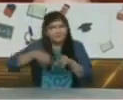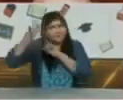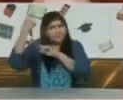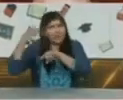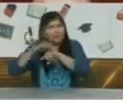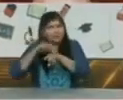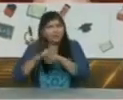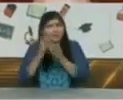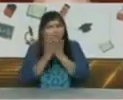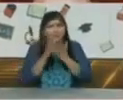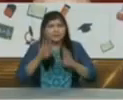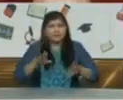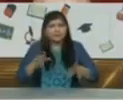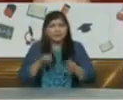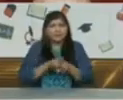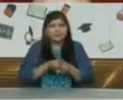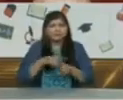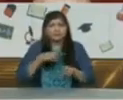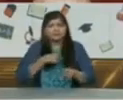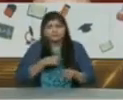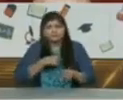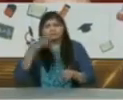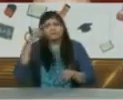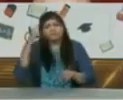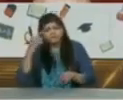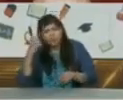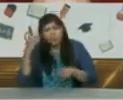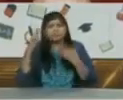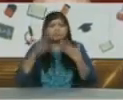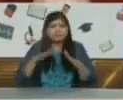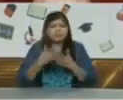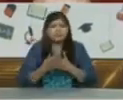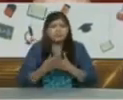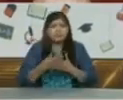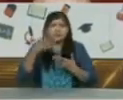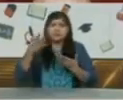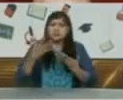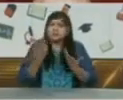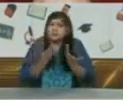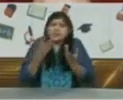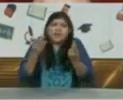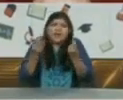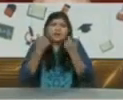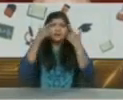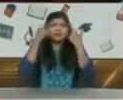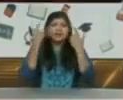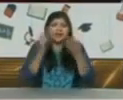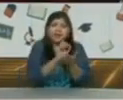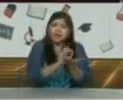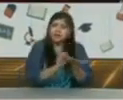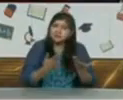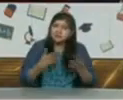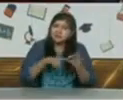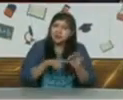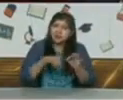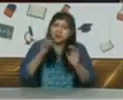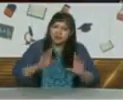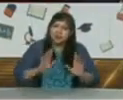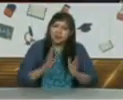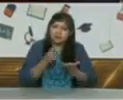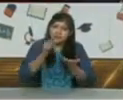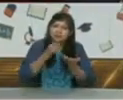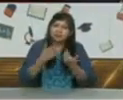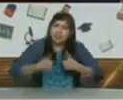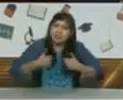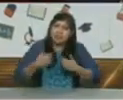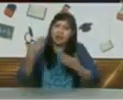ना, तो ये बात तो मन में रहती थी कि यार पता नहीं क्यों याद नहीं आ रहा है। देखिए, परीक्षा हॉल